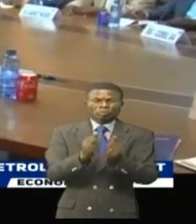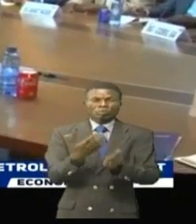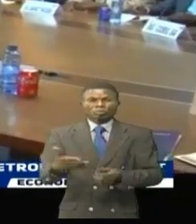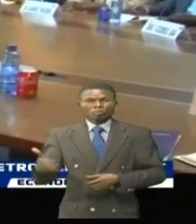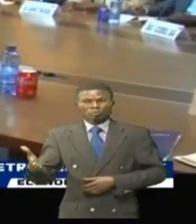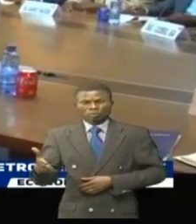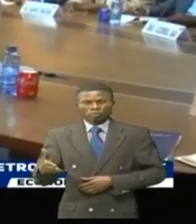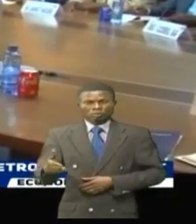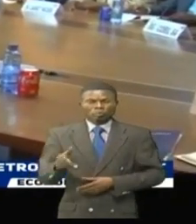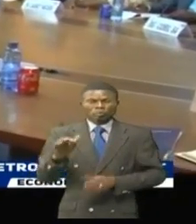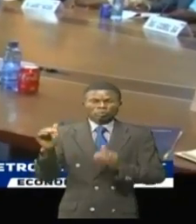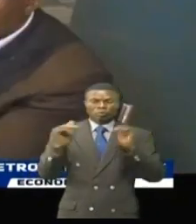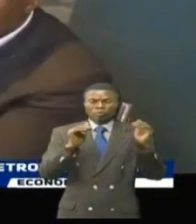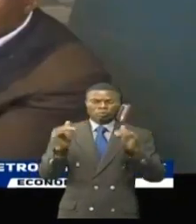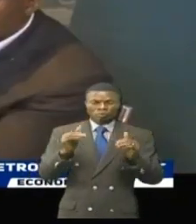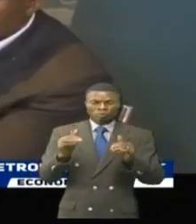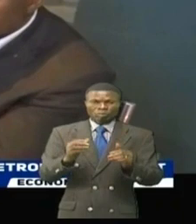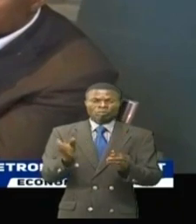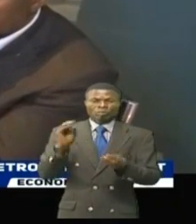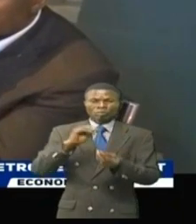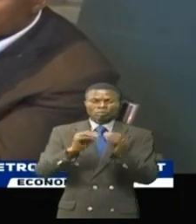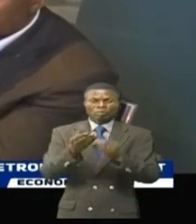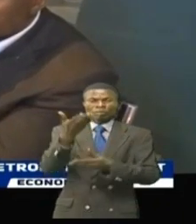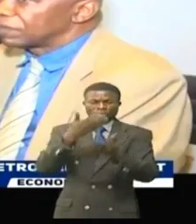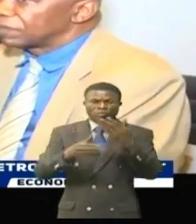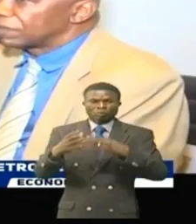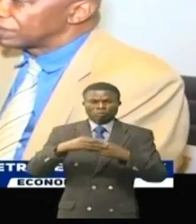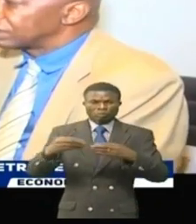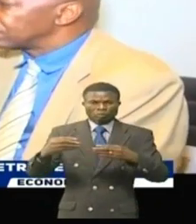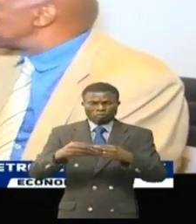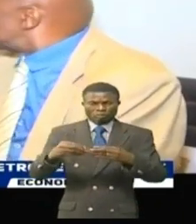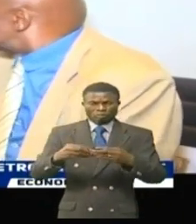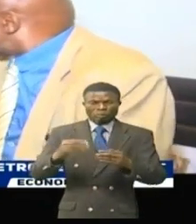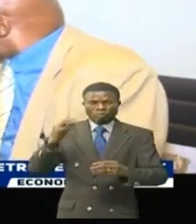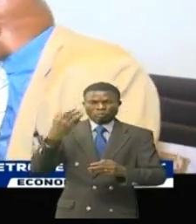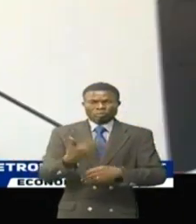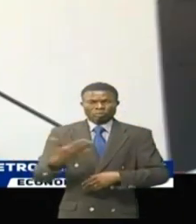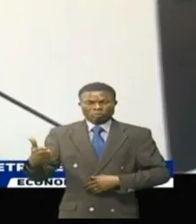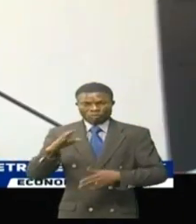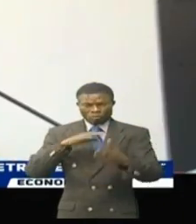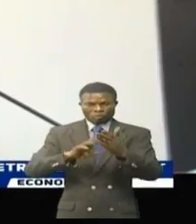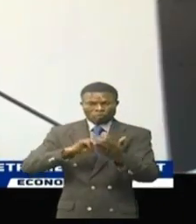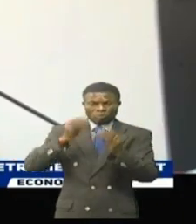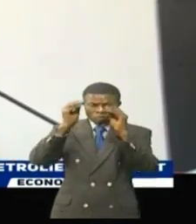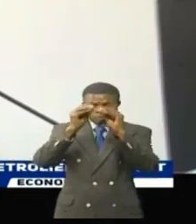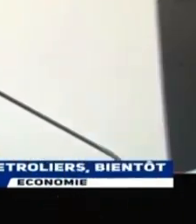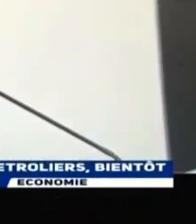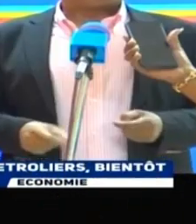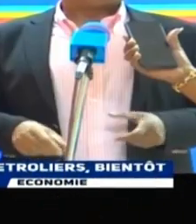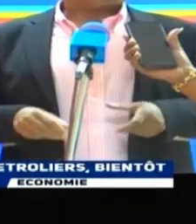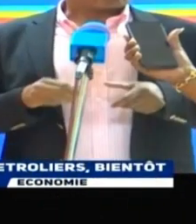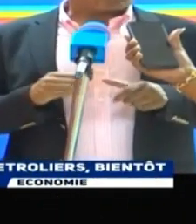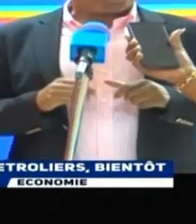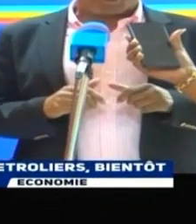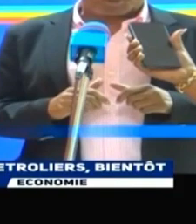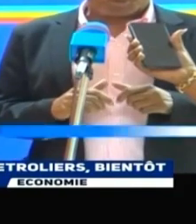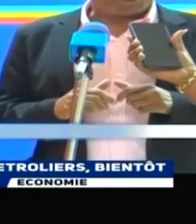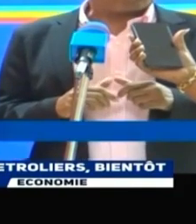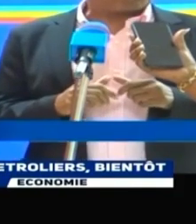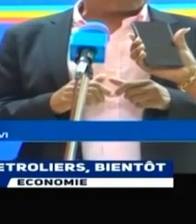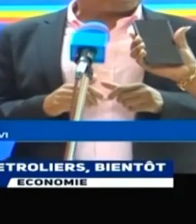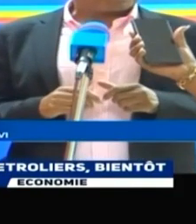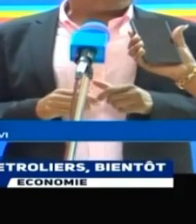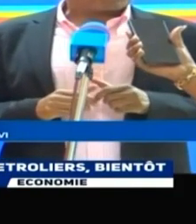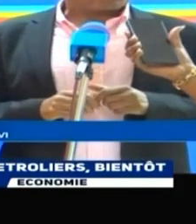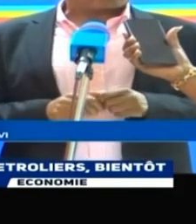le prix moyenne frontière, le taux de change, bref, les paramètres qui entrent dans le calcul des pertes et manques à gagner. Notre rôle